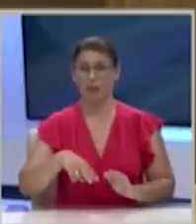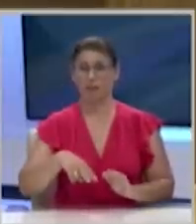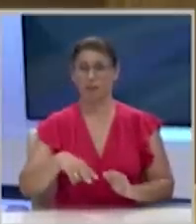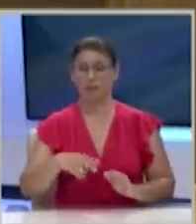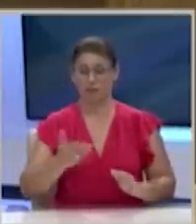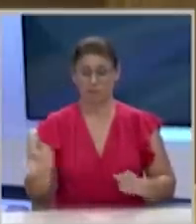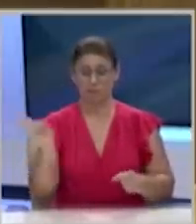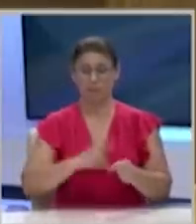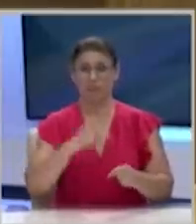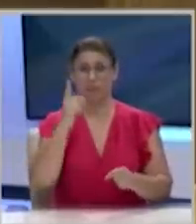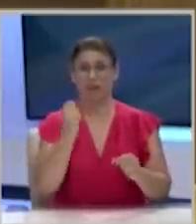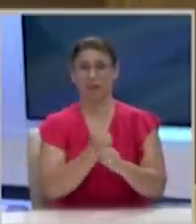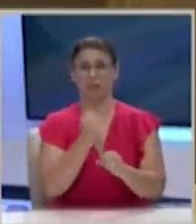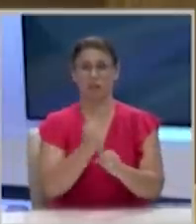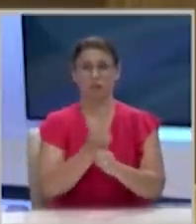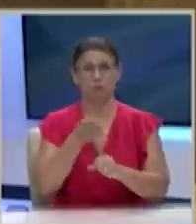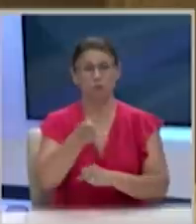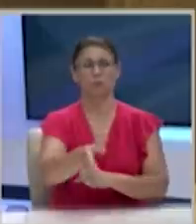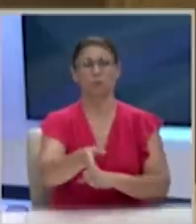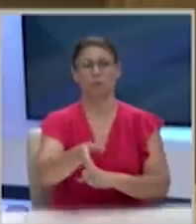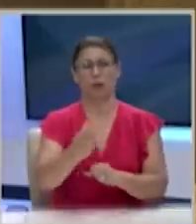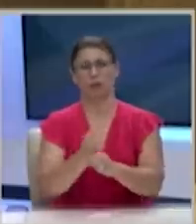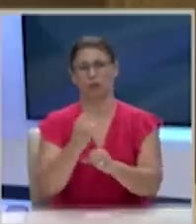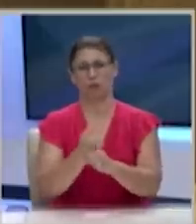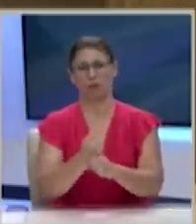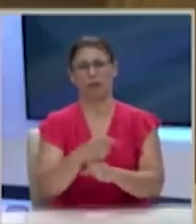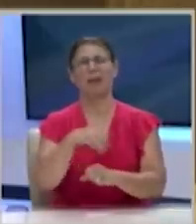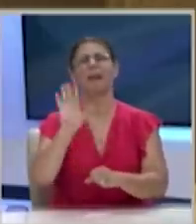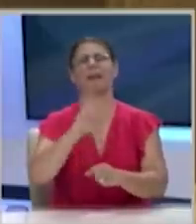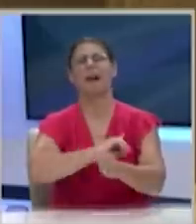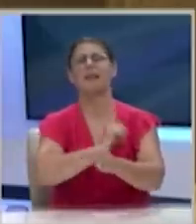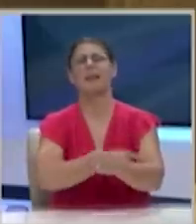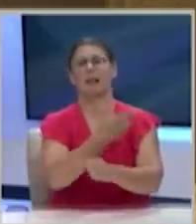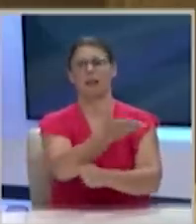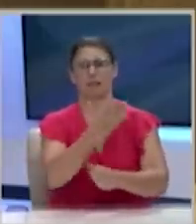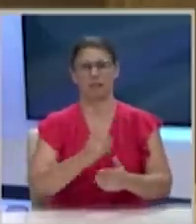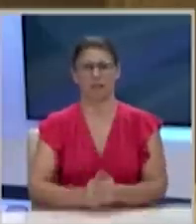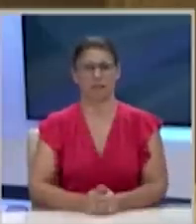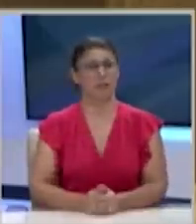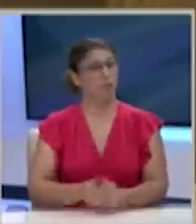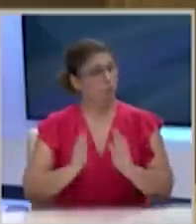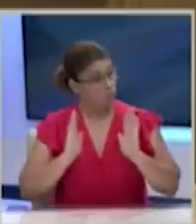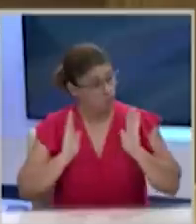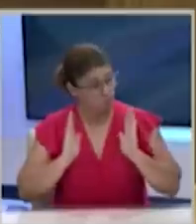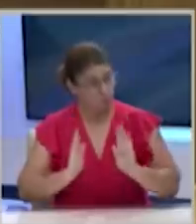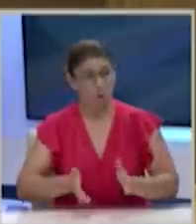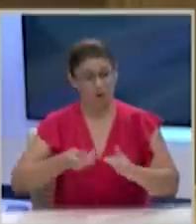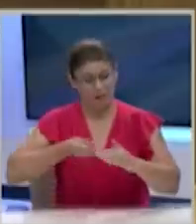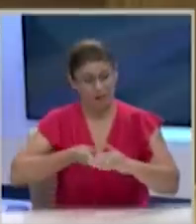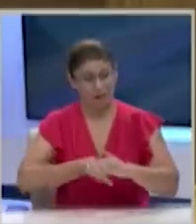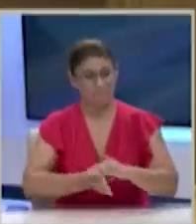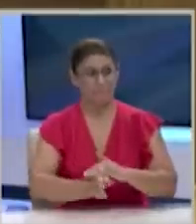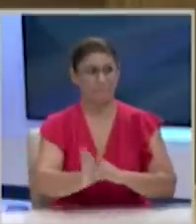Σκοτώνεται και ένας εργαζόμενος που πάει να δουλέψει. Είστε ανίκανοι. Είστε ικανοί να περνάνε